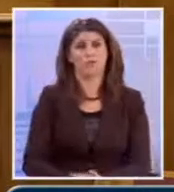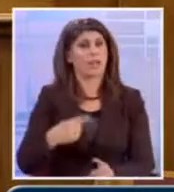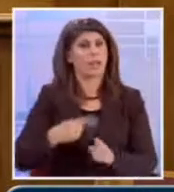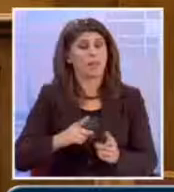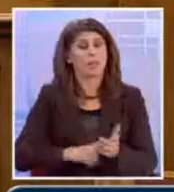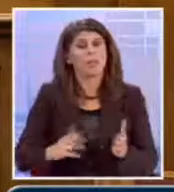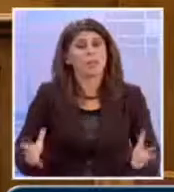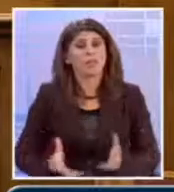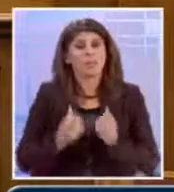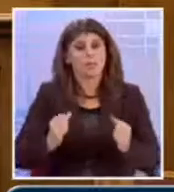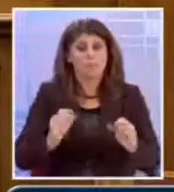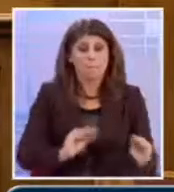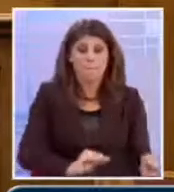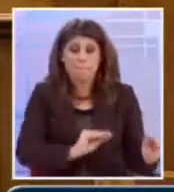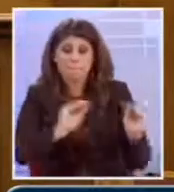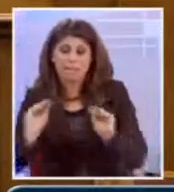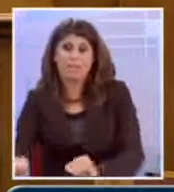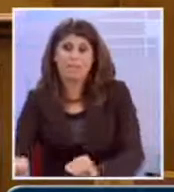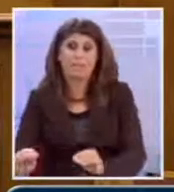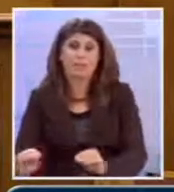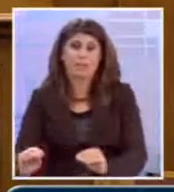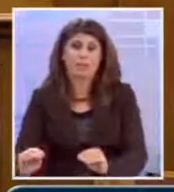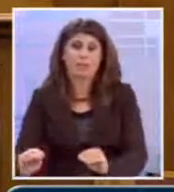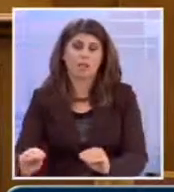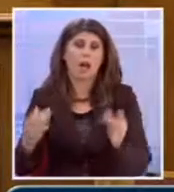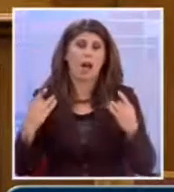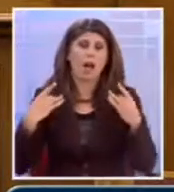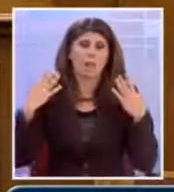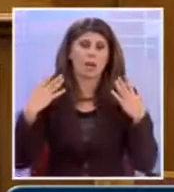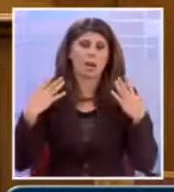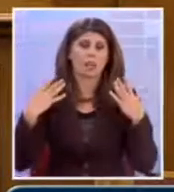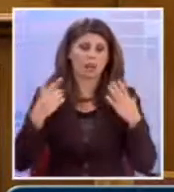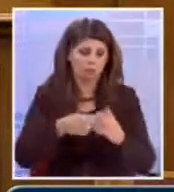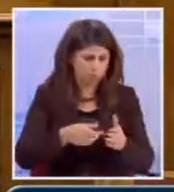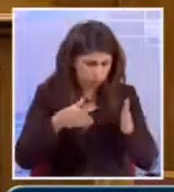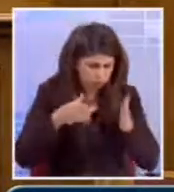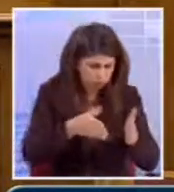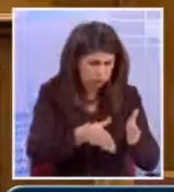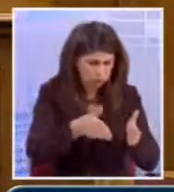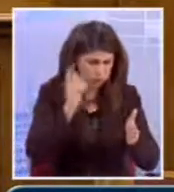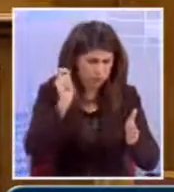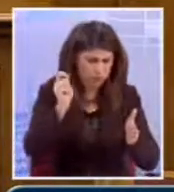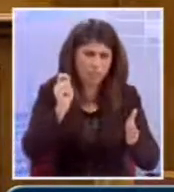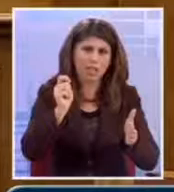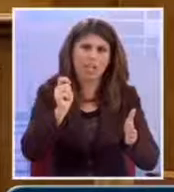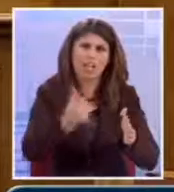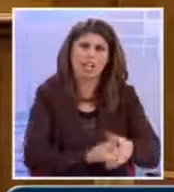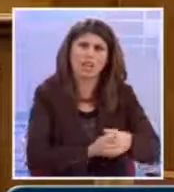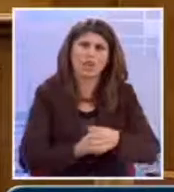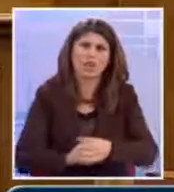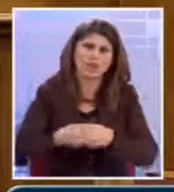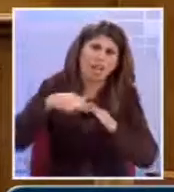μετάβαση σε μια νέα φάση απαλλαγής από μονόπλευρες συντηρητικές πολιτικές λιτότητας και ύφεσης.